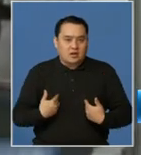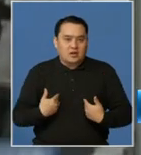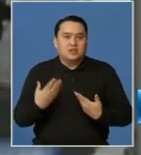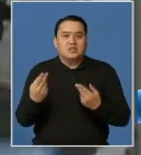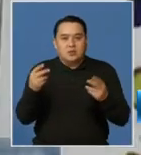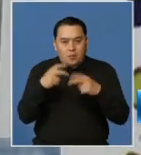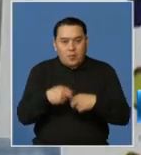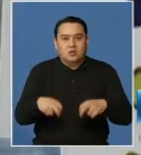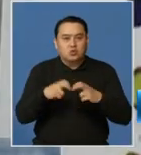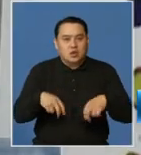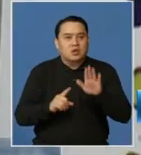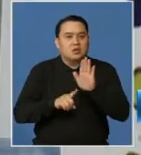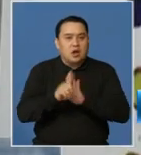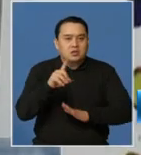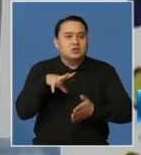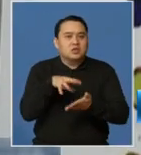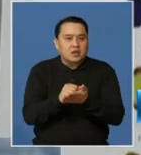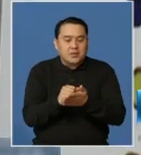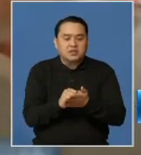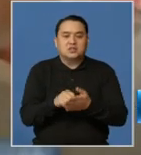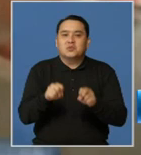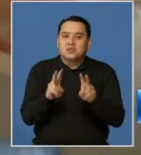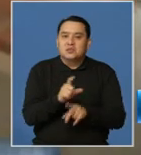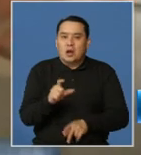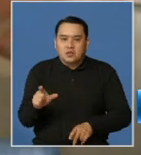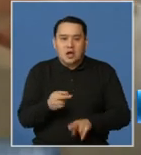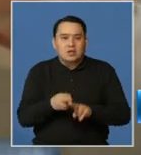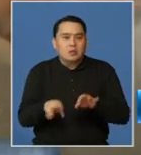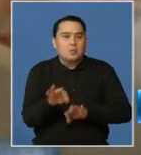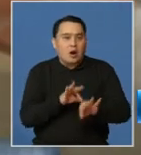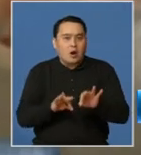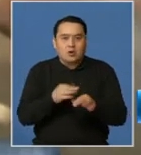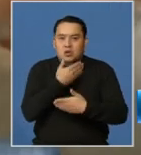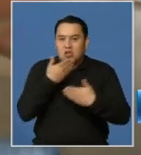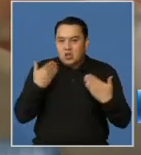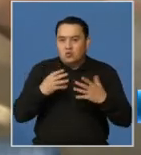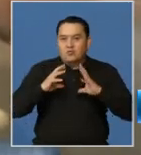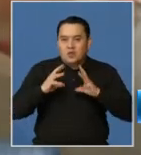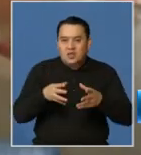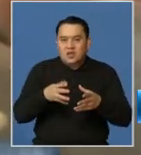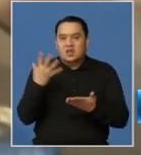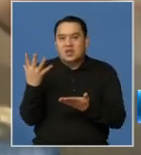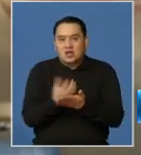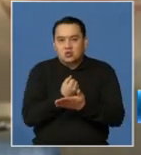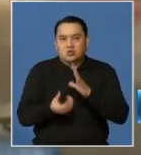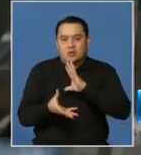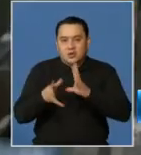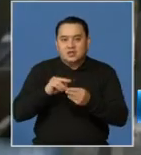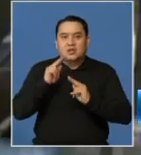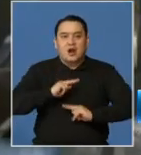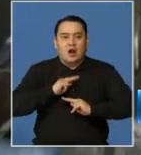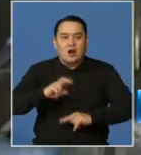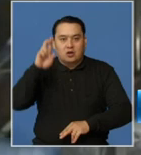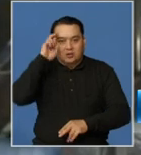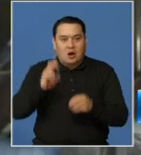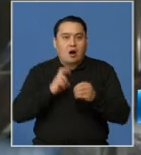изучением которых сейчас начали заниматься специалисты. Оказалось, что данный проект не имеет аналогов и является результатом совместной работы